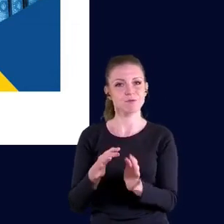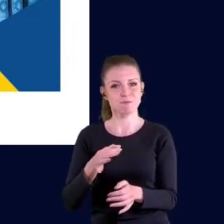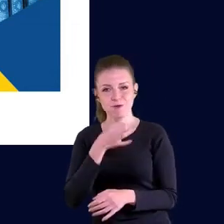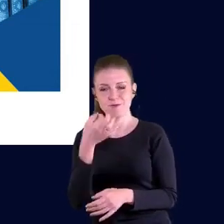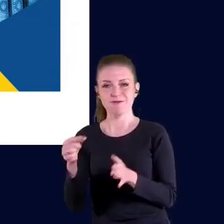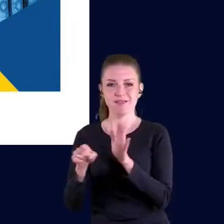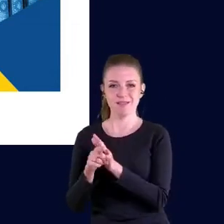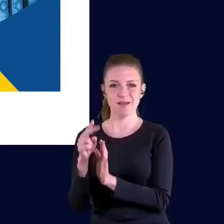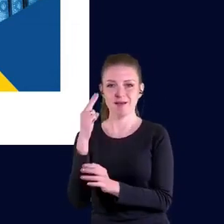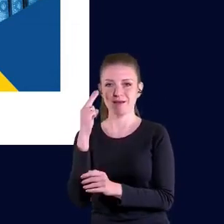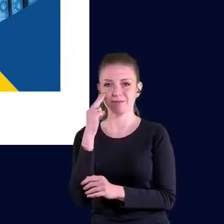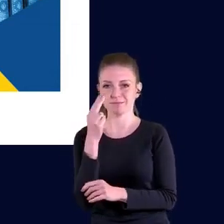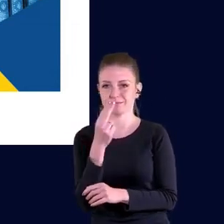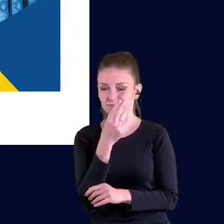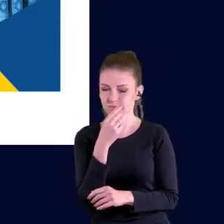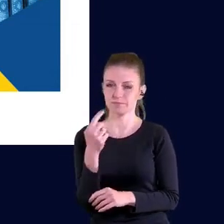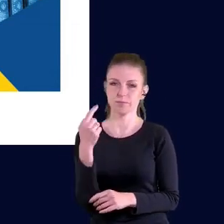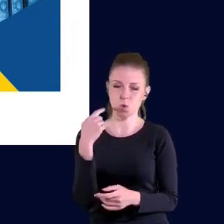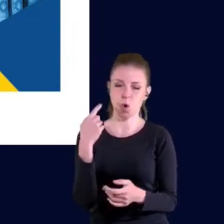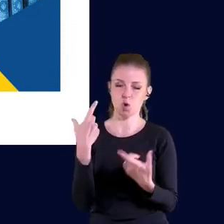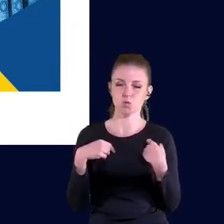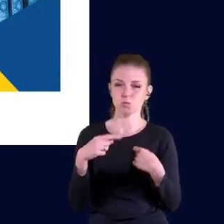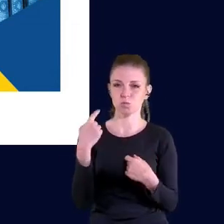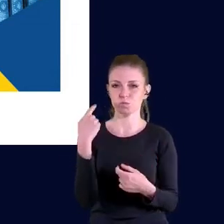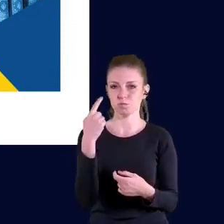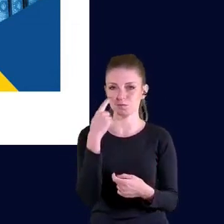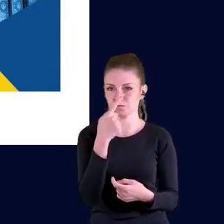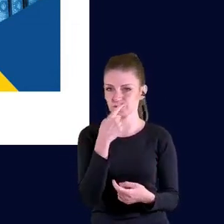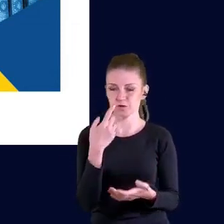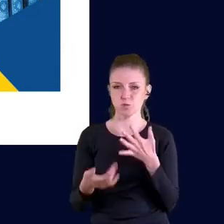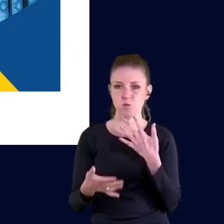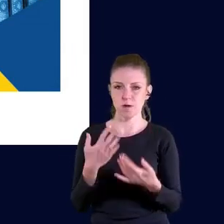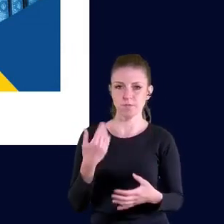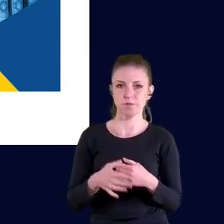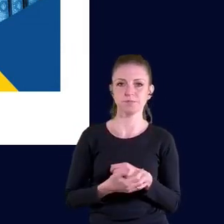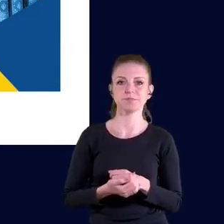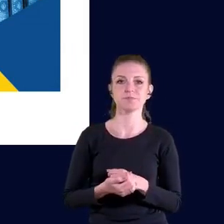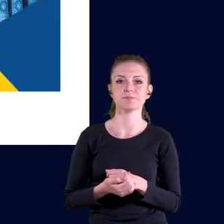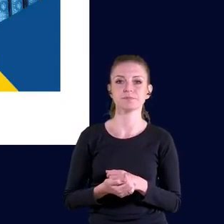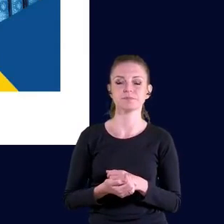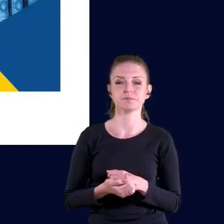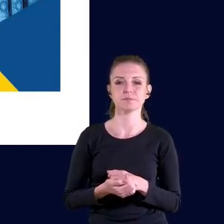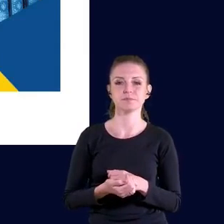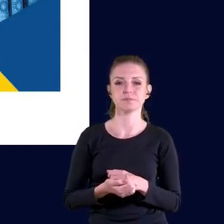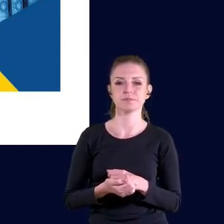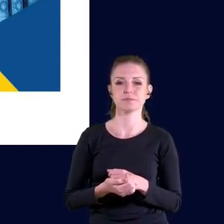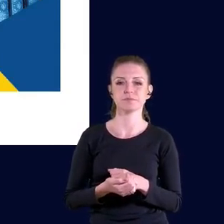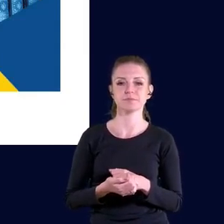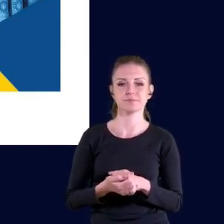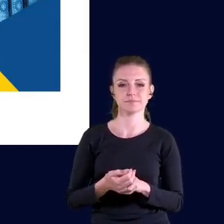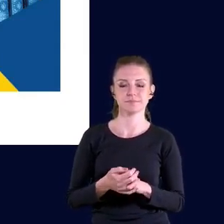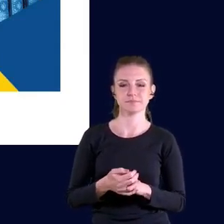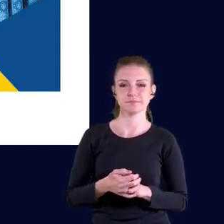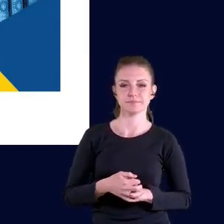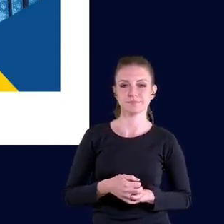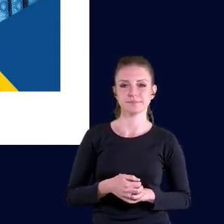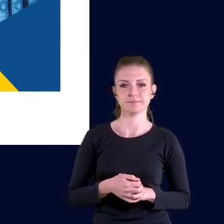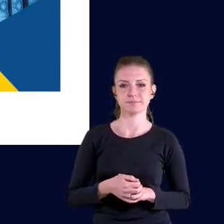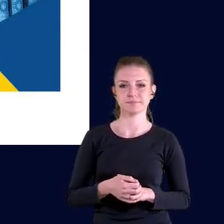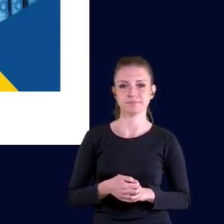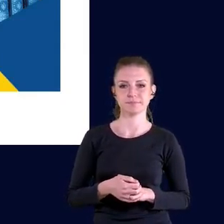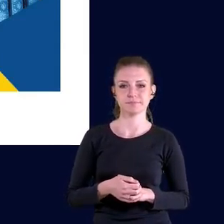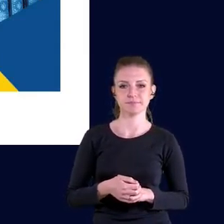skierowana bardziej powiedzmy dla osób które zbyt wiele zaadaptowanie mają wspólnego to jest taka dosłownie